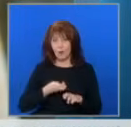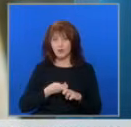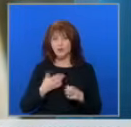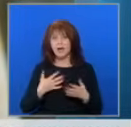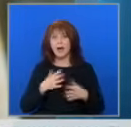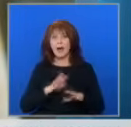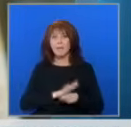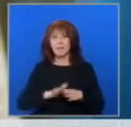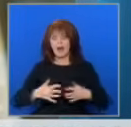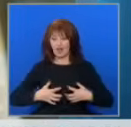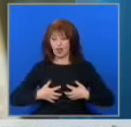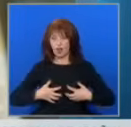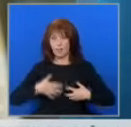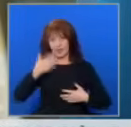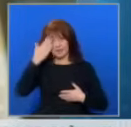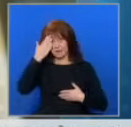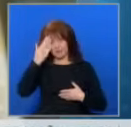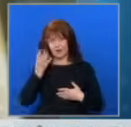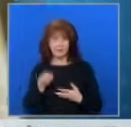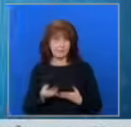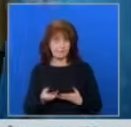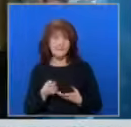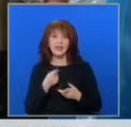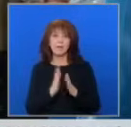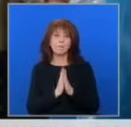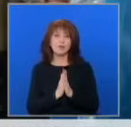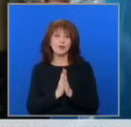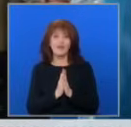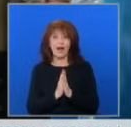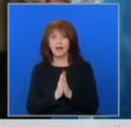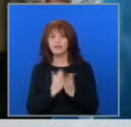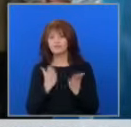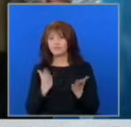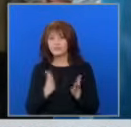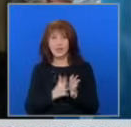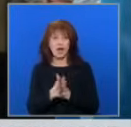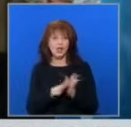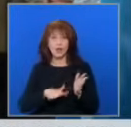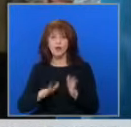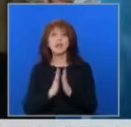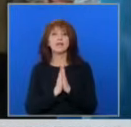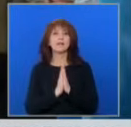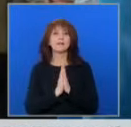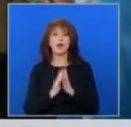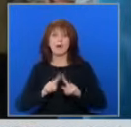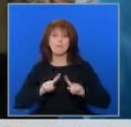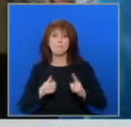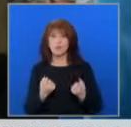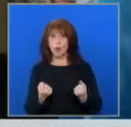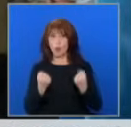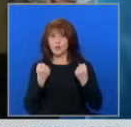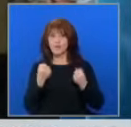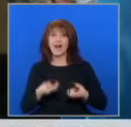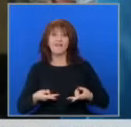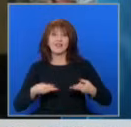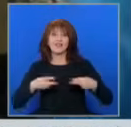белодробно заболяване, добавиха още от Синода. Оттам призоваха клира и боголюбивия народ да се молят за бързото оздравяване и